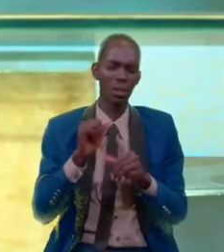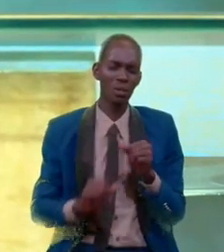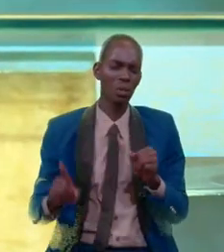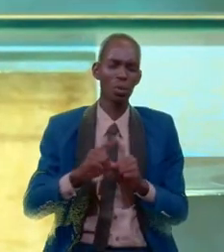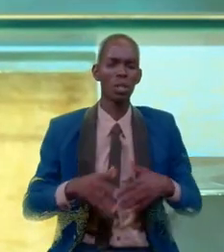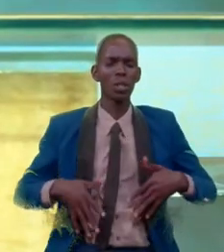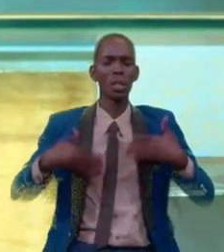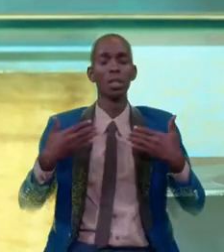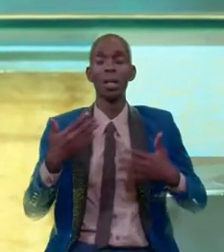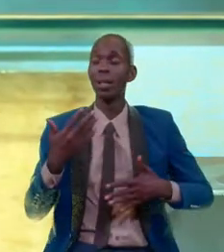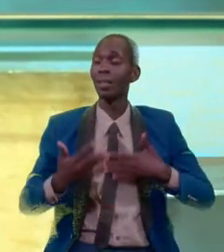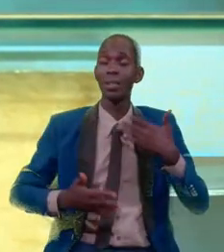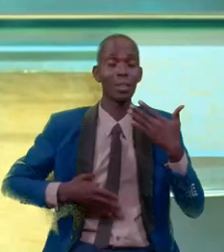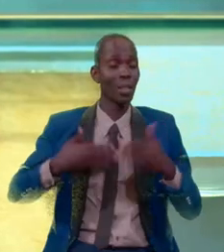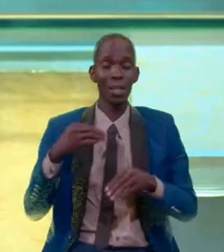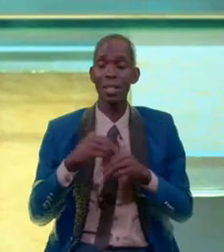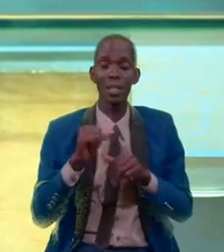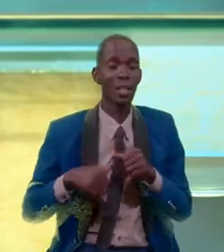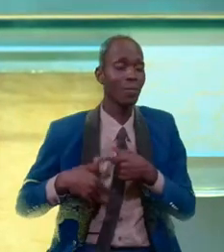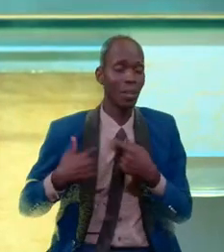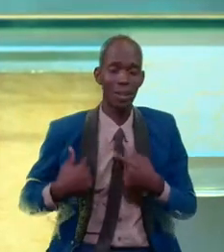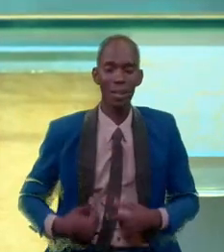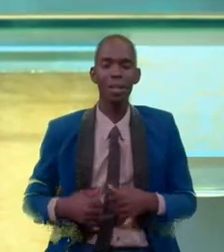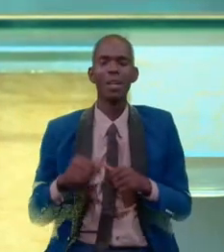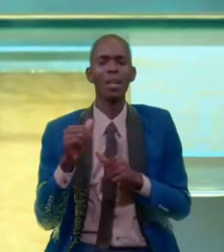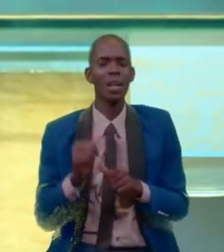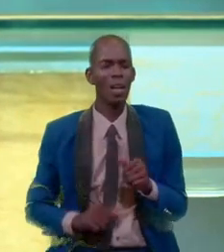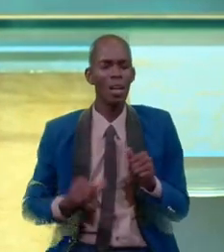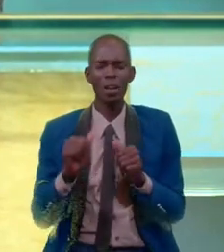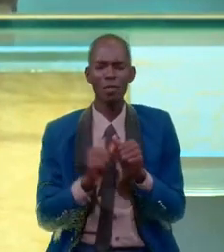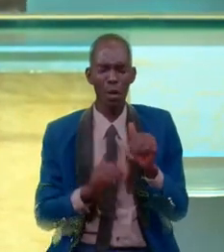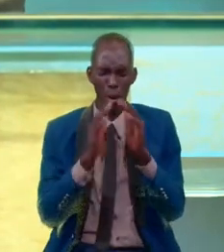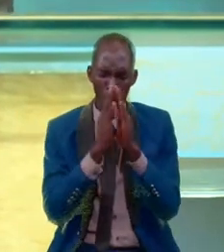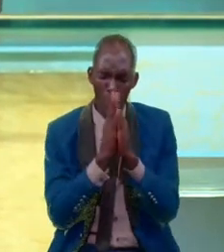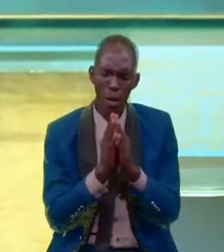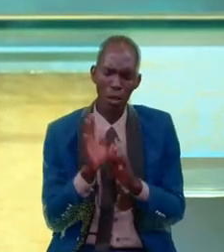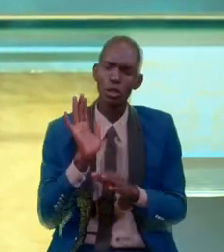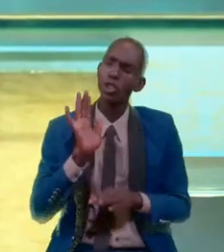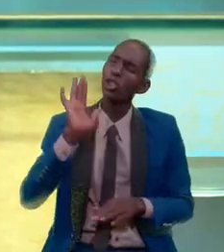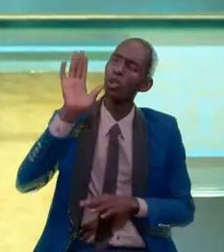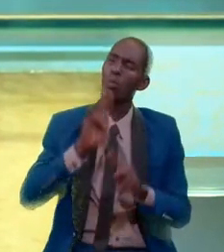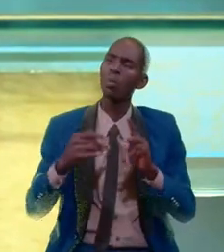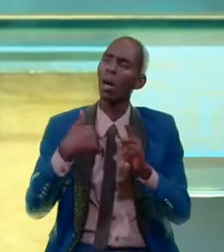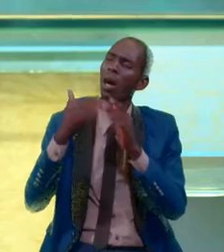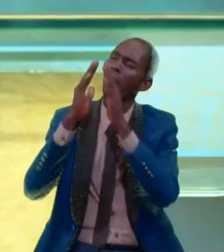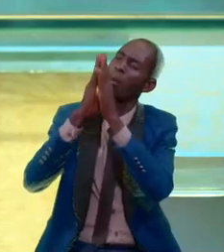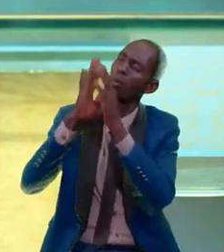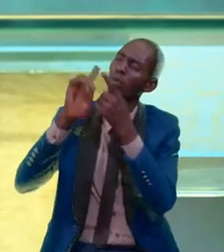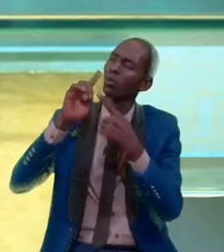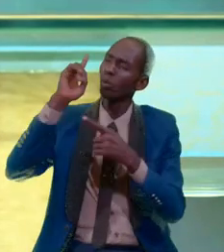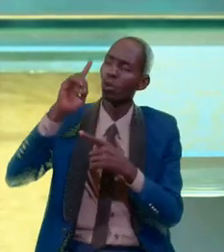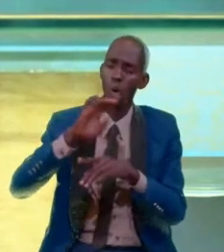dans chaque bouche, la joie dans chaque cœur, toute prière que ton peuple a faite ce